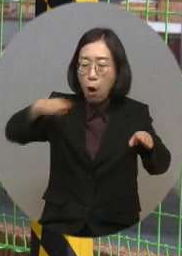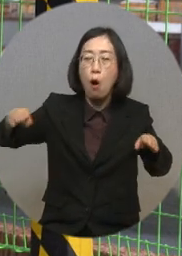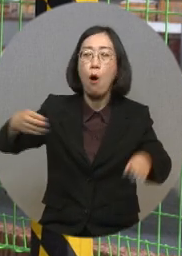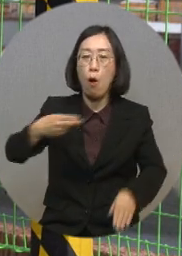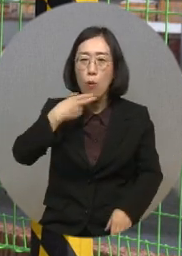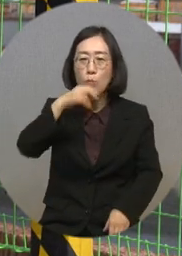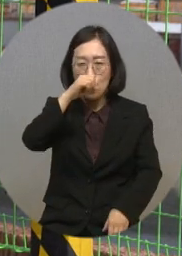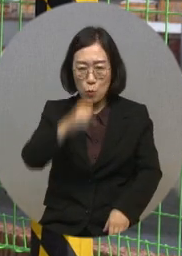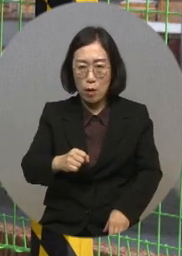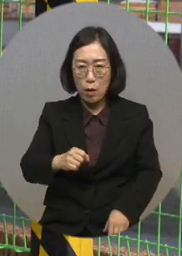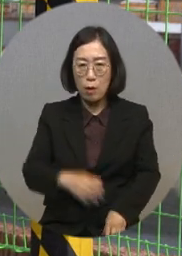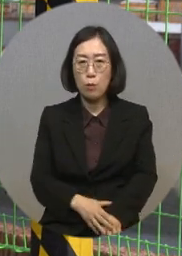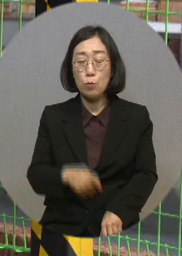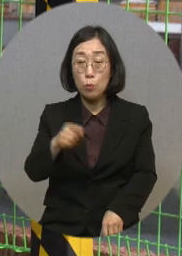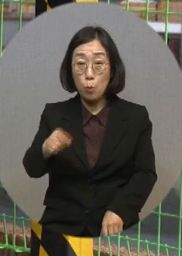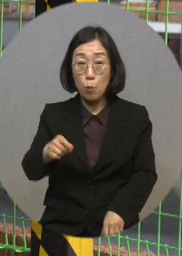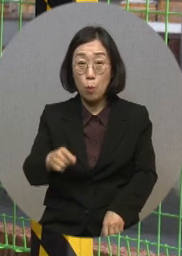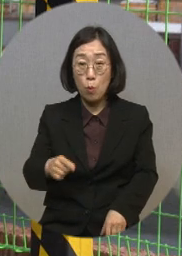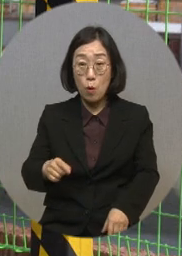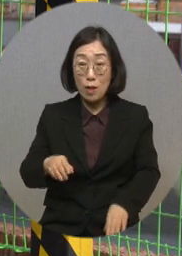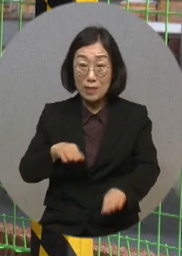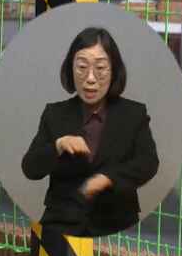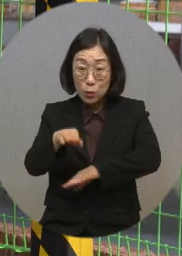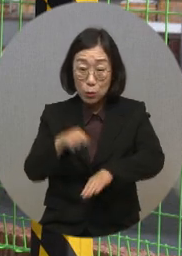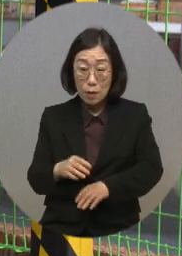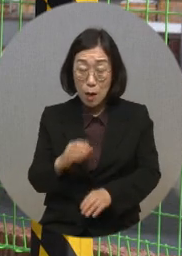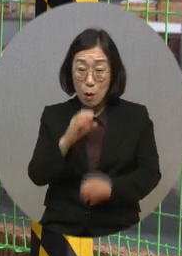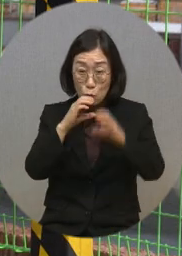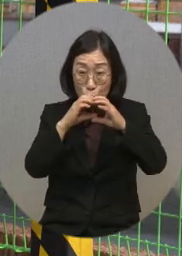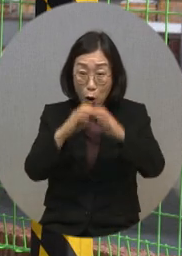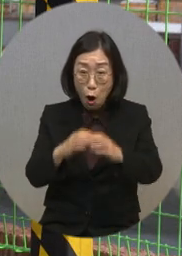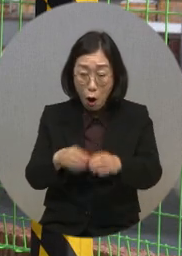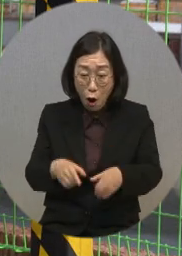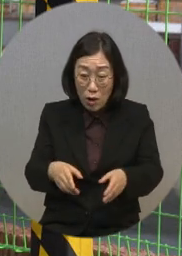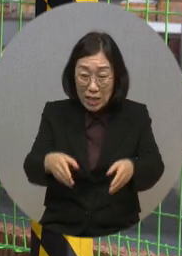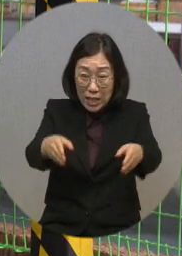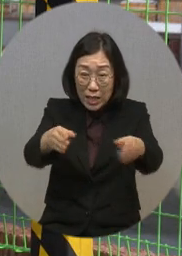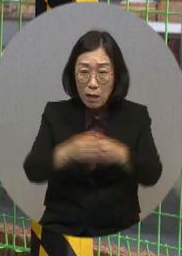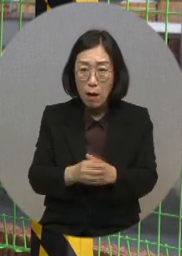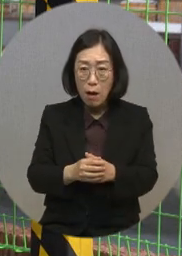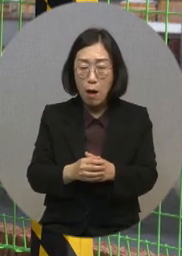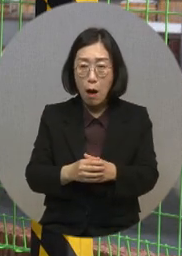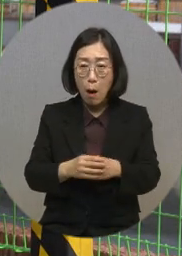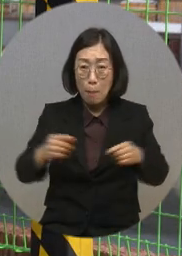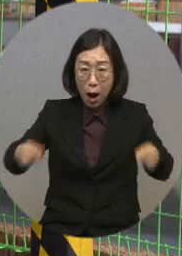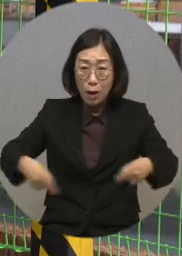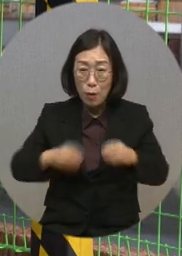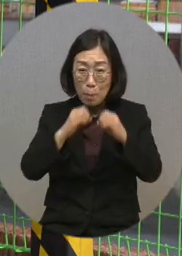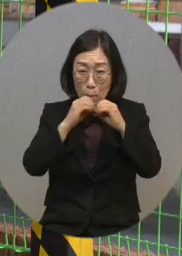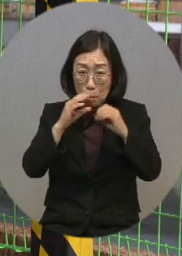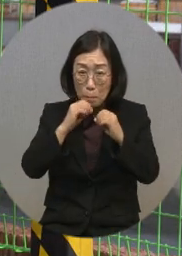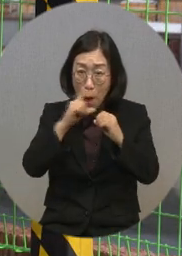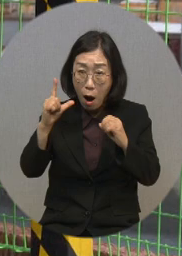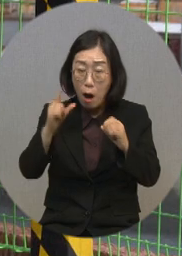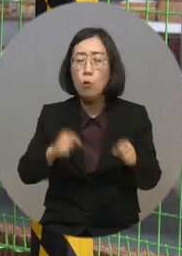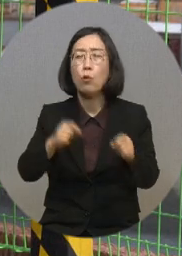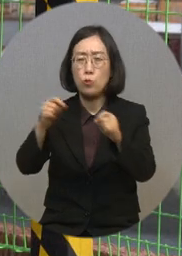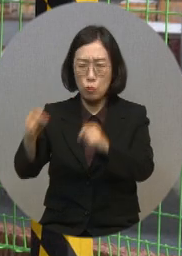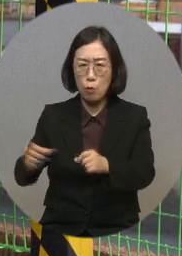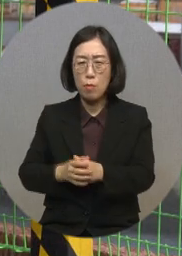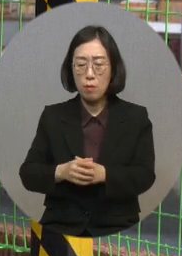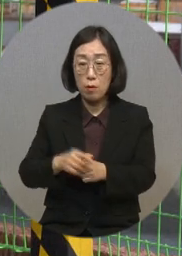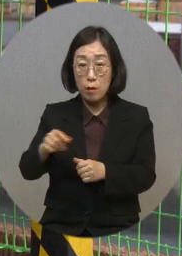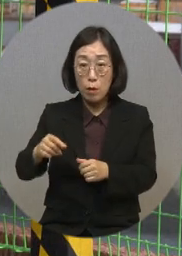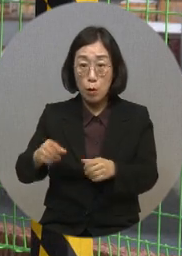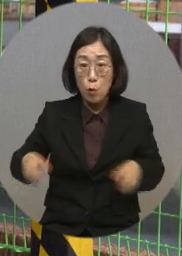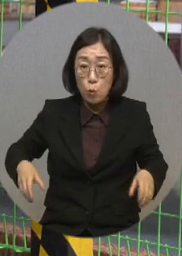보면 자동차가 포트홀 있으면 펑크가 나듯이 휠체어도 마찬가지로 바퀴 하나가 빠지게 되면 그대로 뒤집히는 경우가